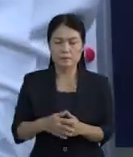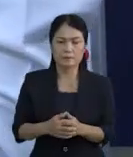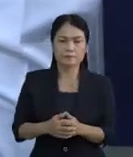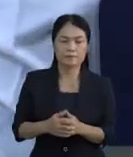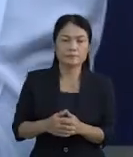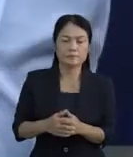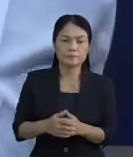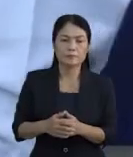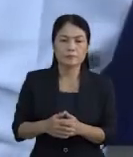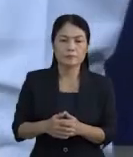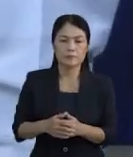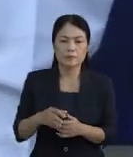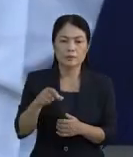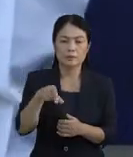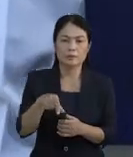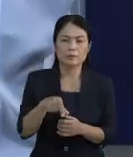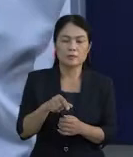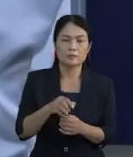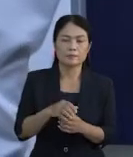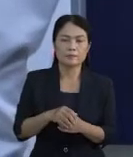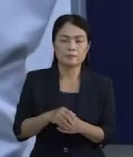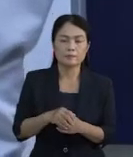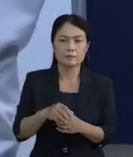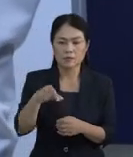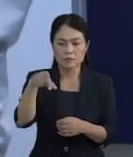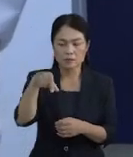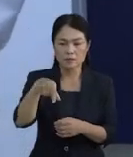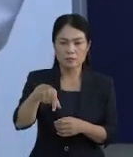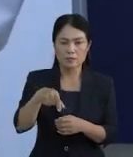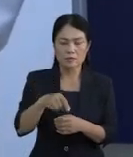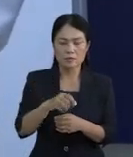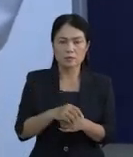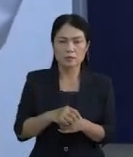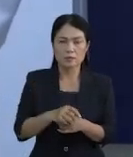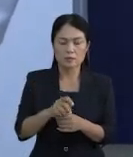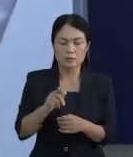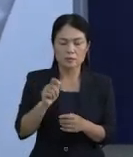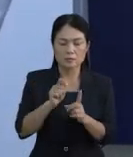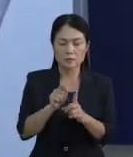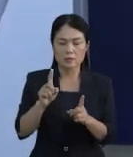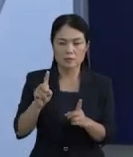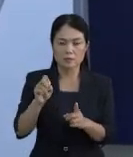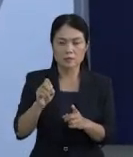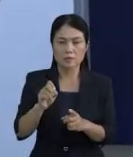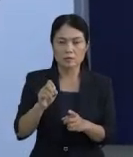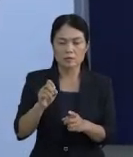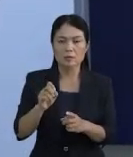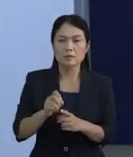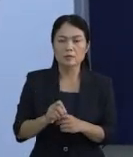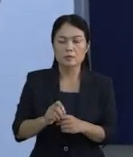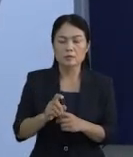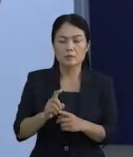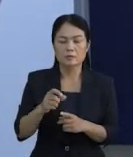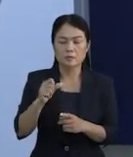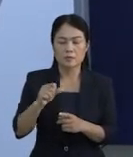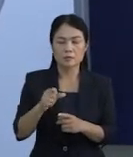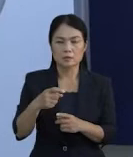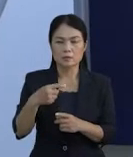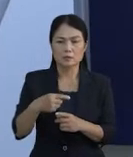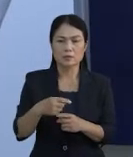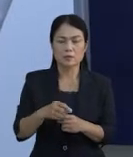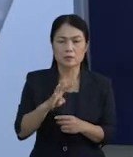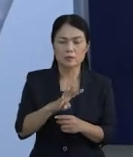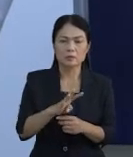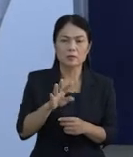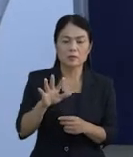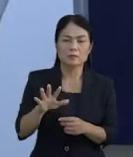liền chùm loại cò à trấm tống liền chớ như rõ bà rí đọc rối bốn mớn sáng liền bùn liền